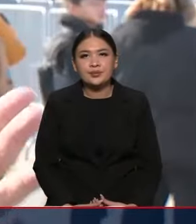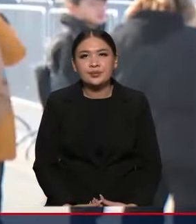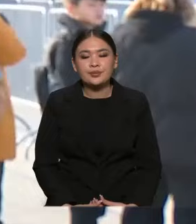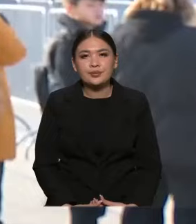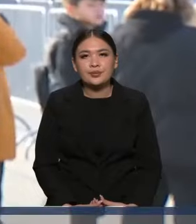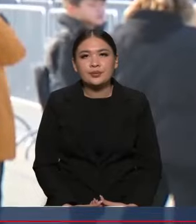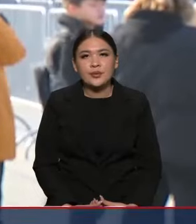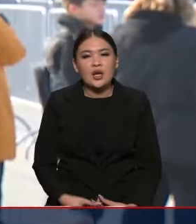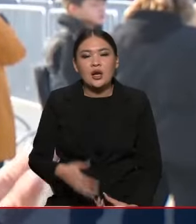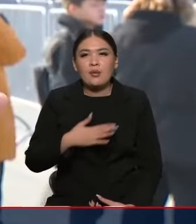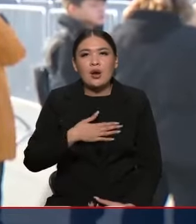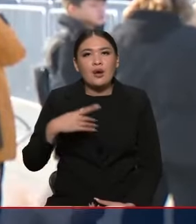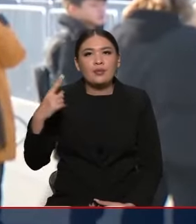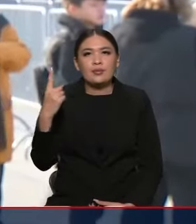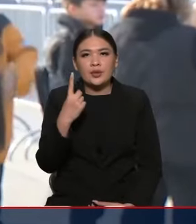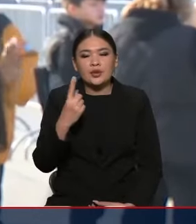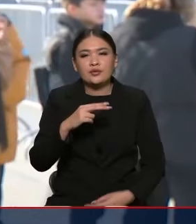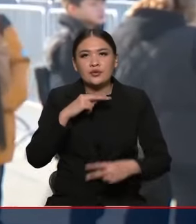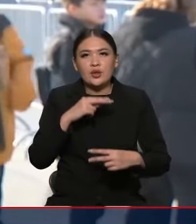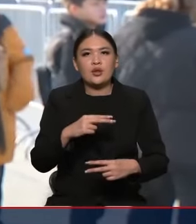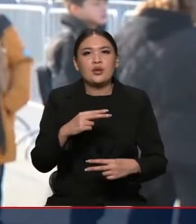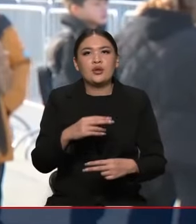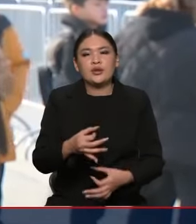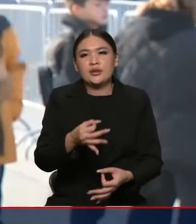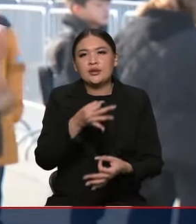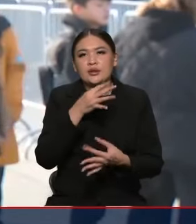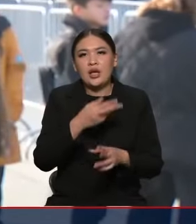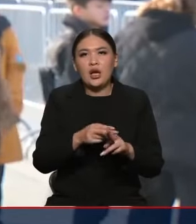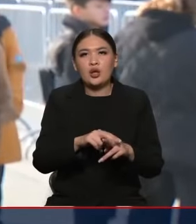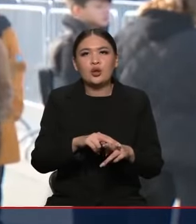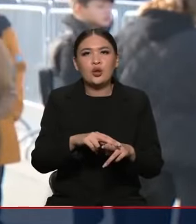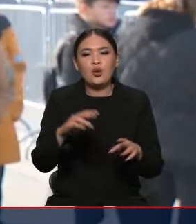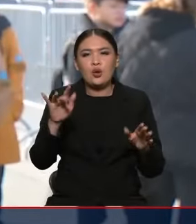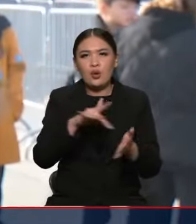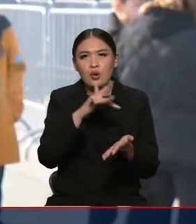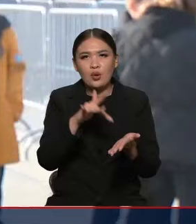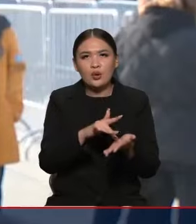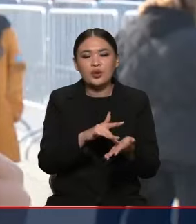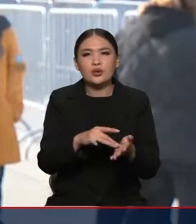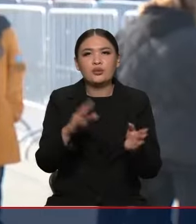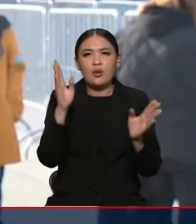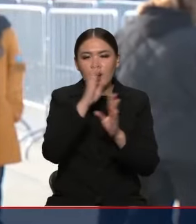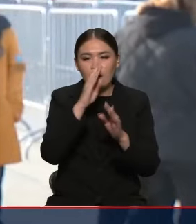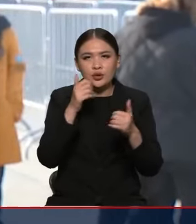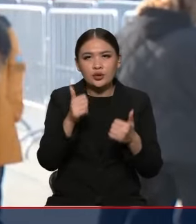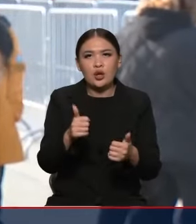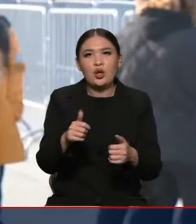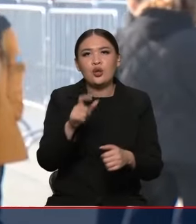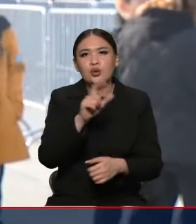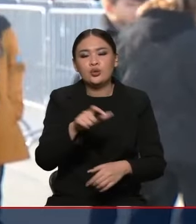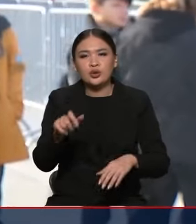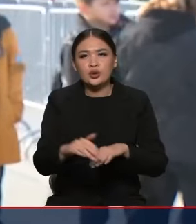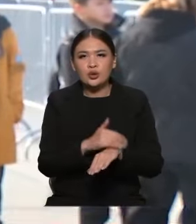wow. Мое первое впечатление было просто вау. Такой футуристический город, погода хорошая, люди такие добрые. Я